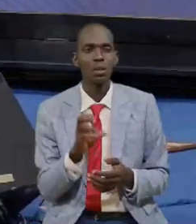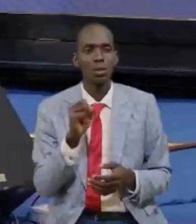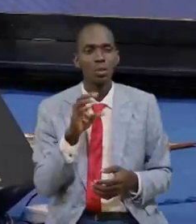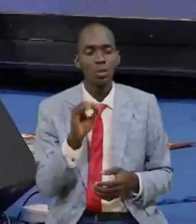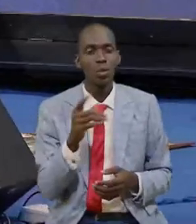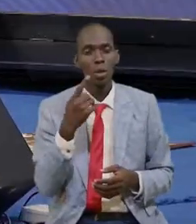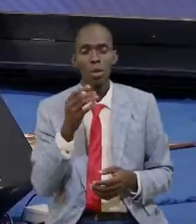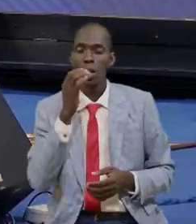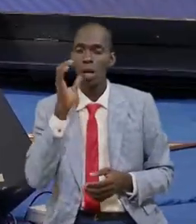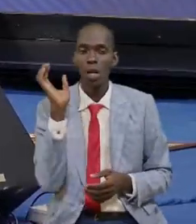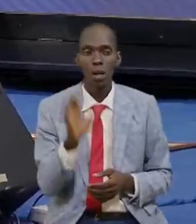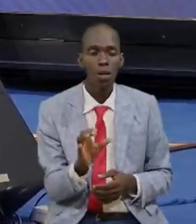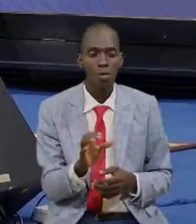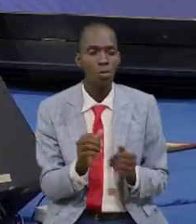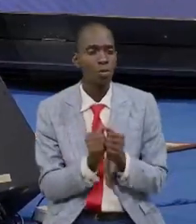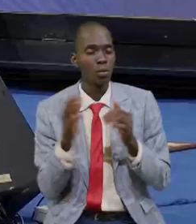la malédiction,